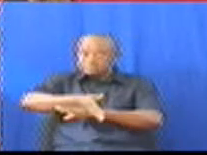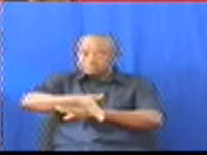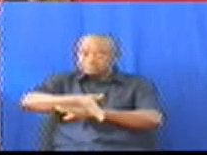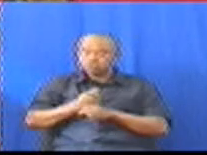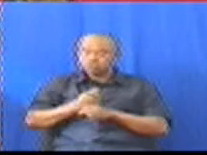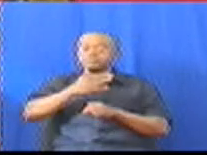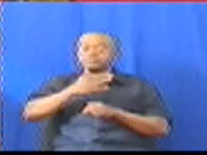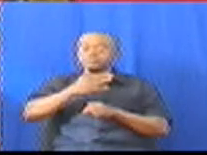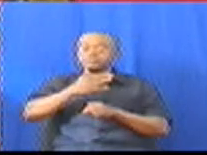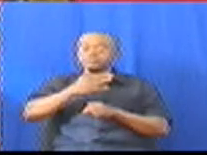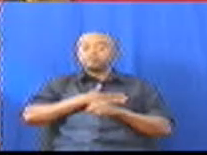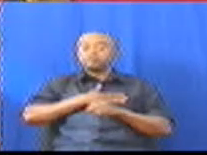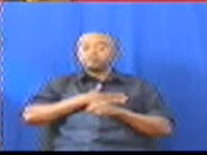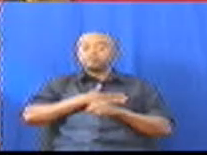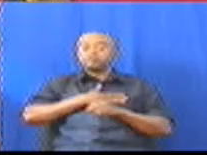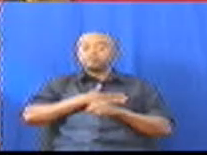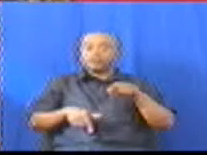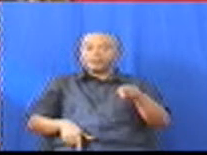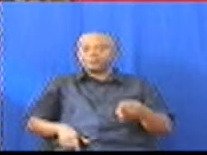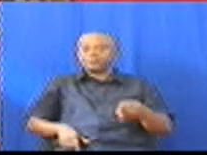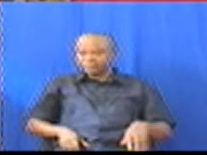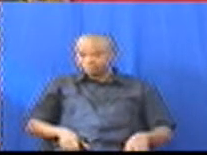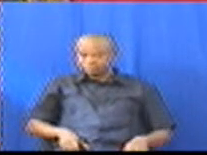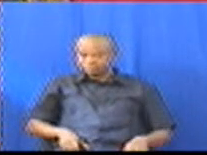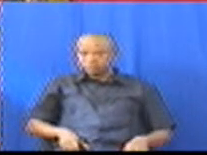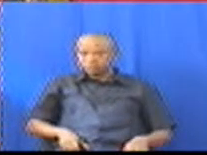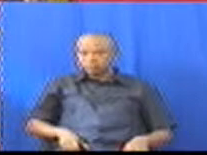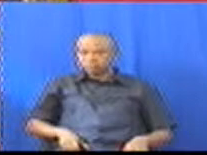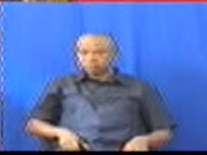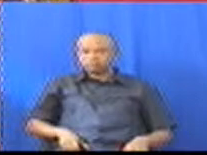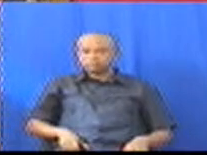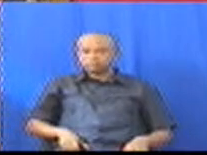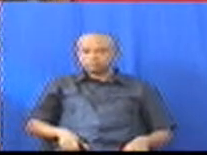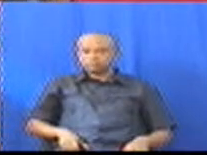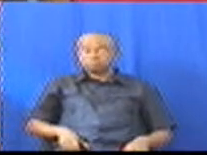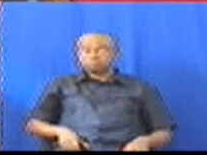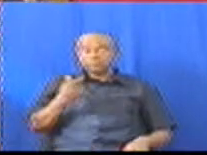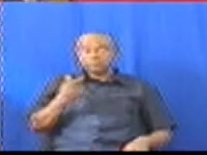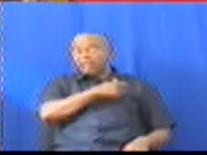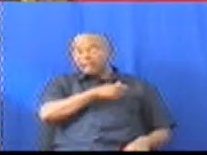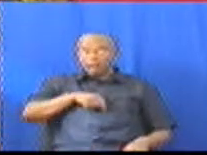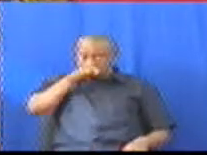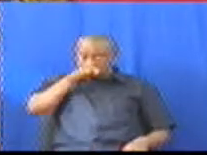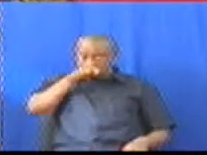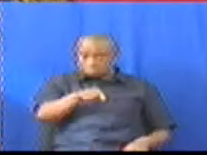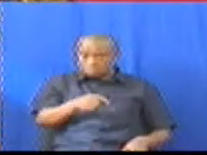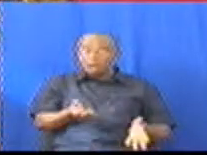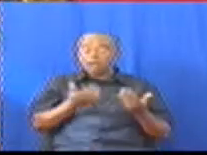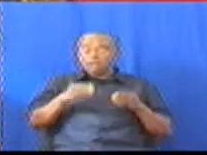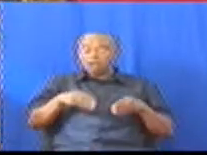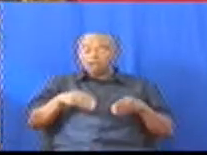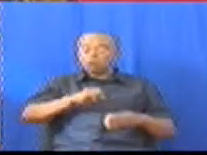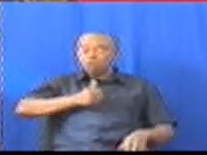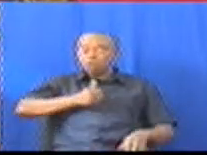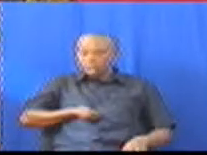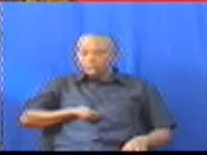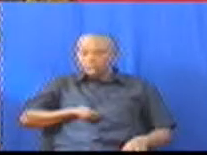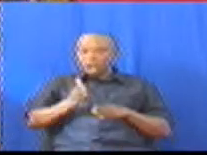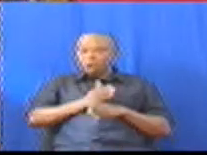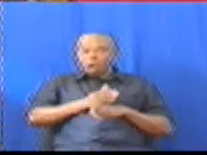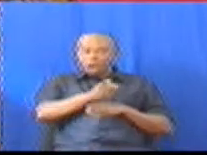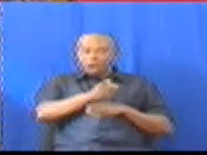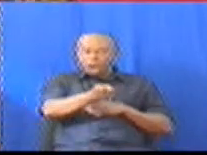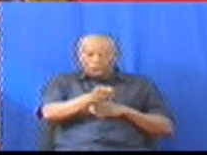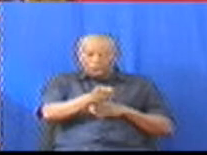bunge kwenye kuunduaji, yani kwamba raisi atahitajika kutoa ruhusa kwenye uunduaji